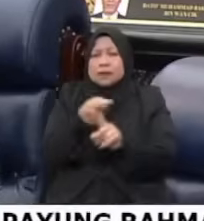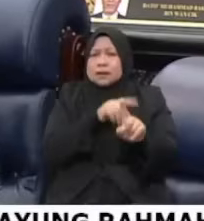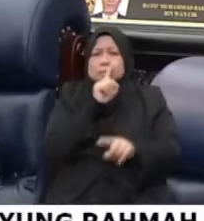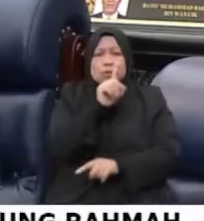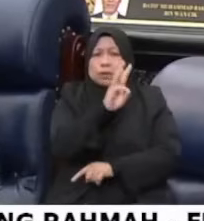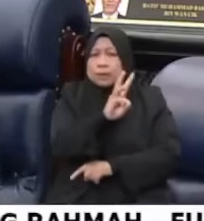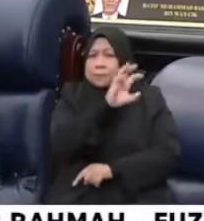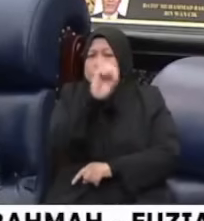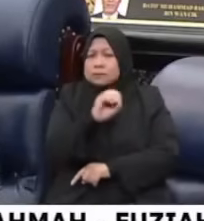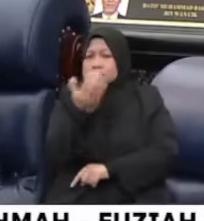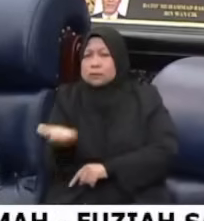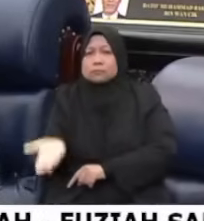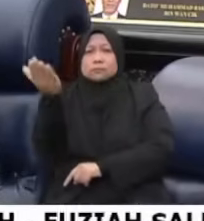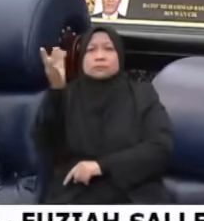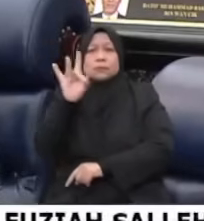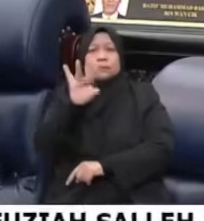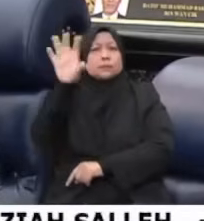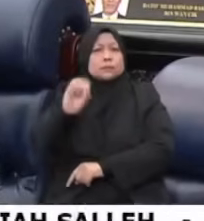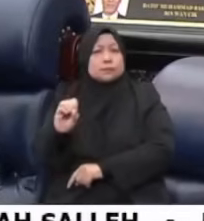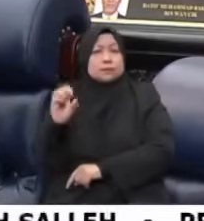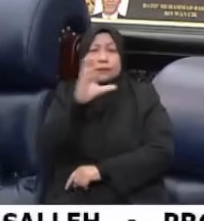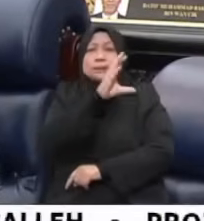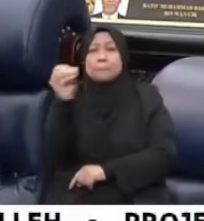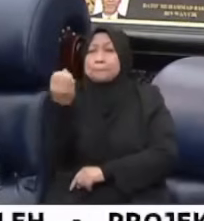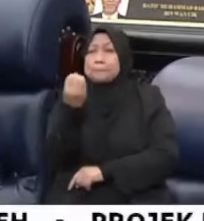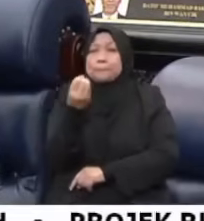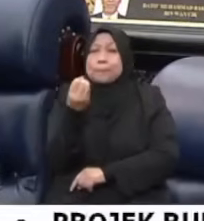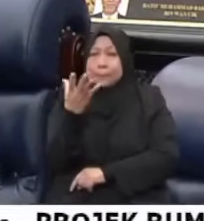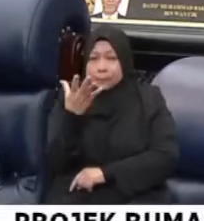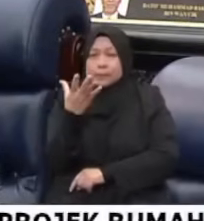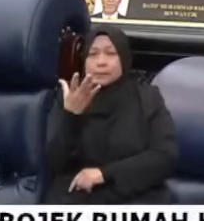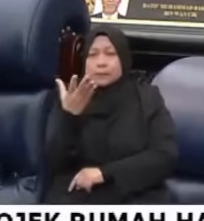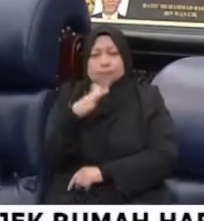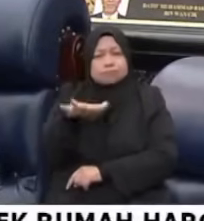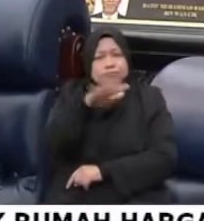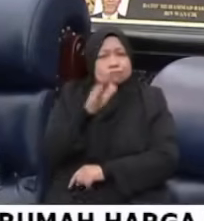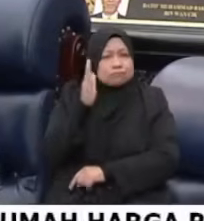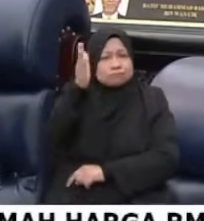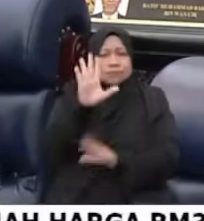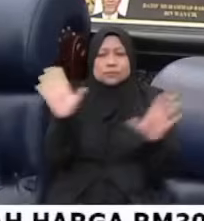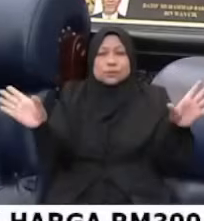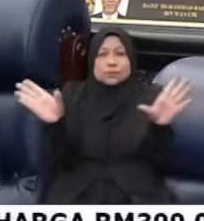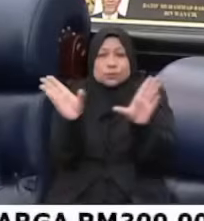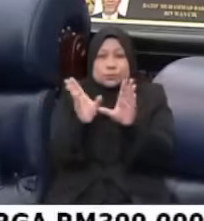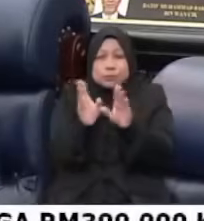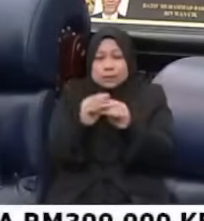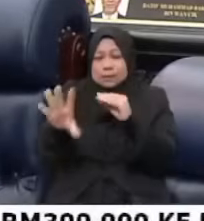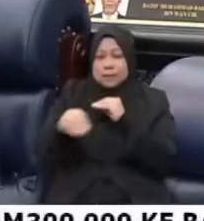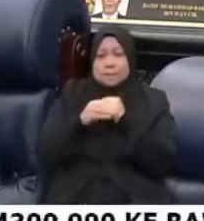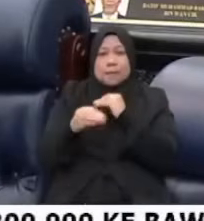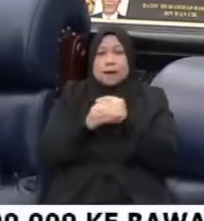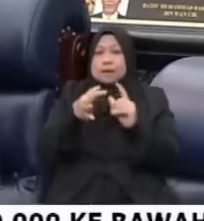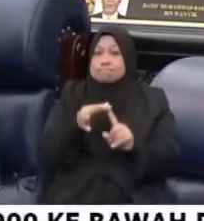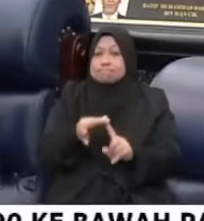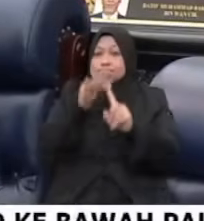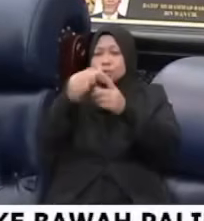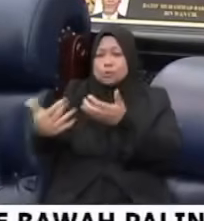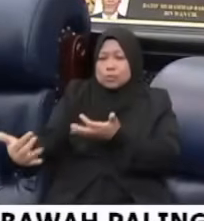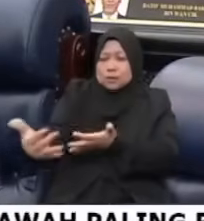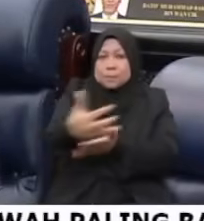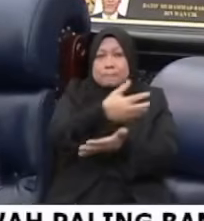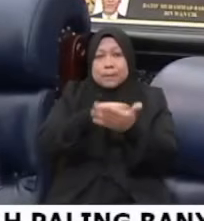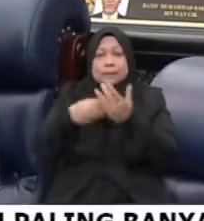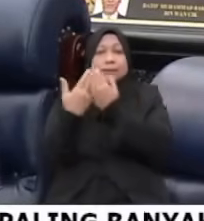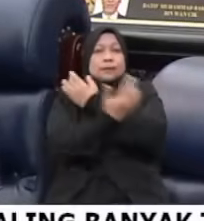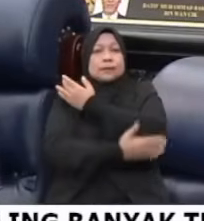6% ke 8% dan berapa jangkaan jumlah tambahan kutipan hasil